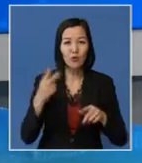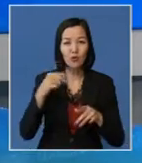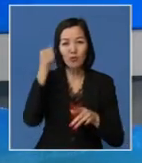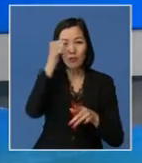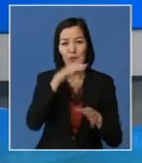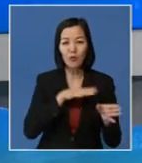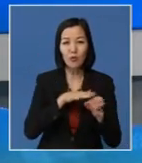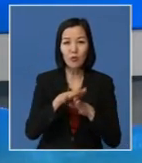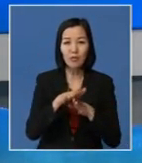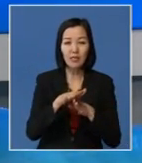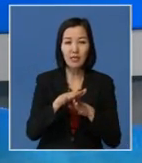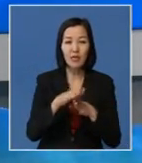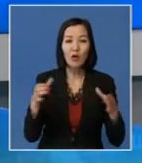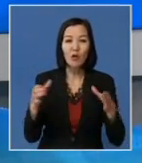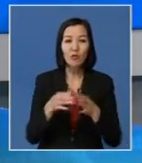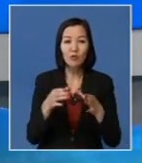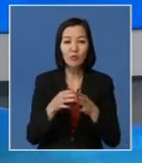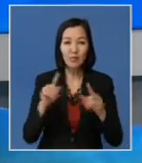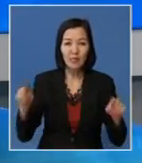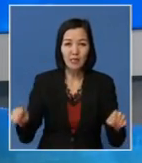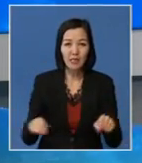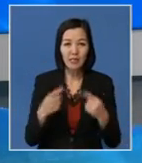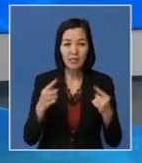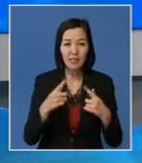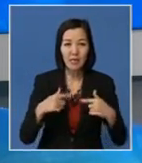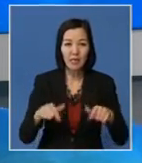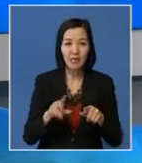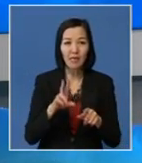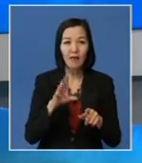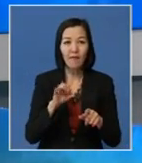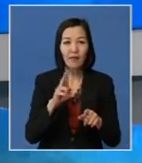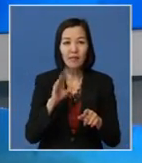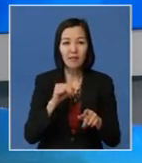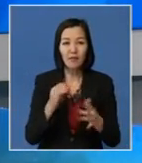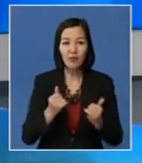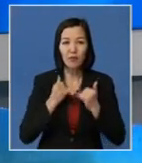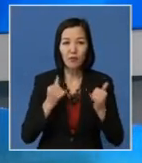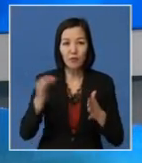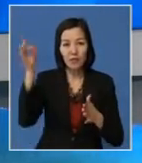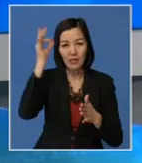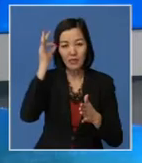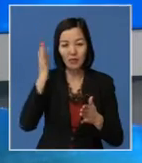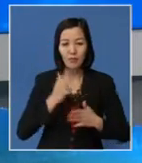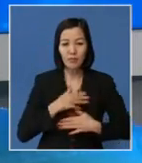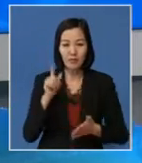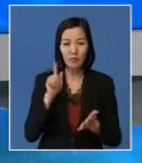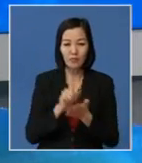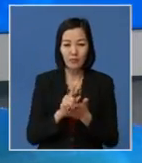жыл толып жатқан шақта ұжым негізін қалағандардың бірі Наталья Васильевнаны да құрметпен еске алу